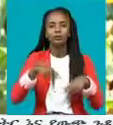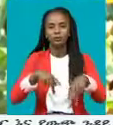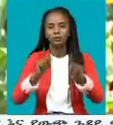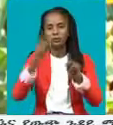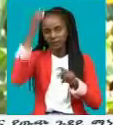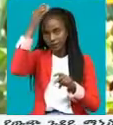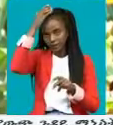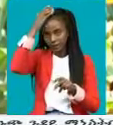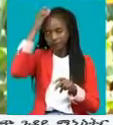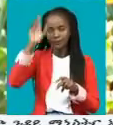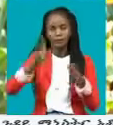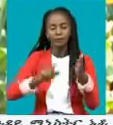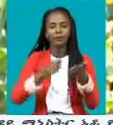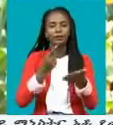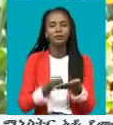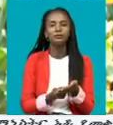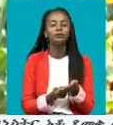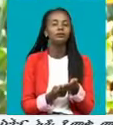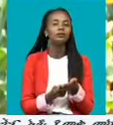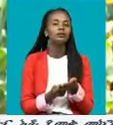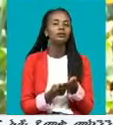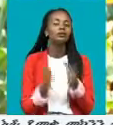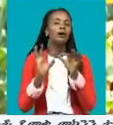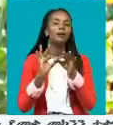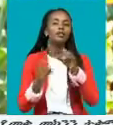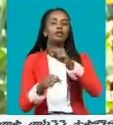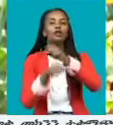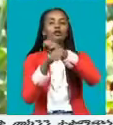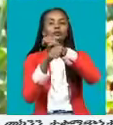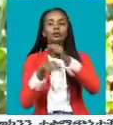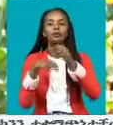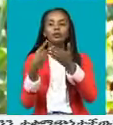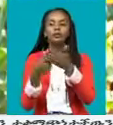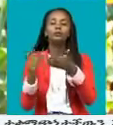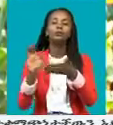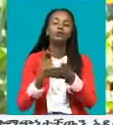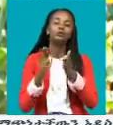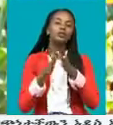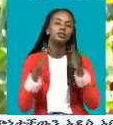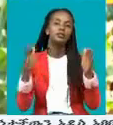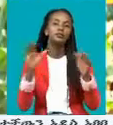መንግስትም ይሄን ማህበር ደግፎ ይህን ምርቱ በሰፊው